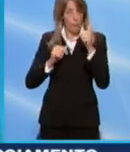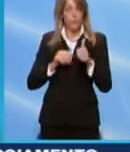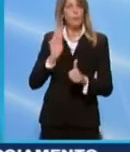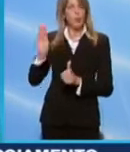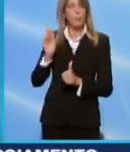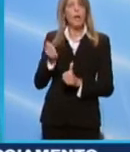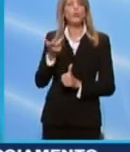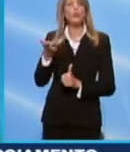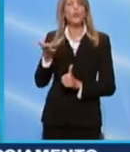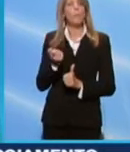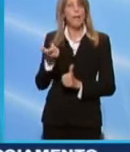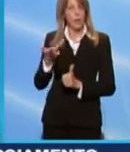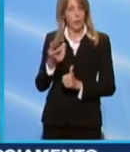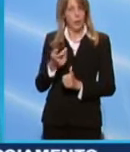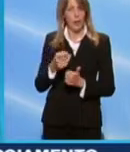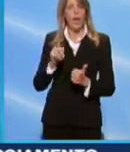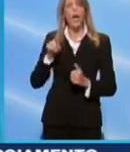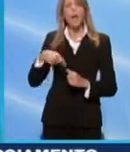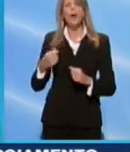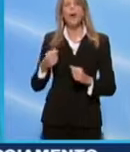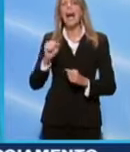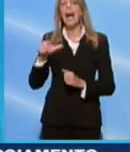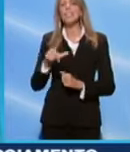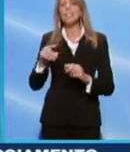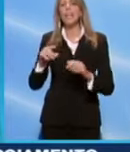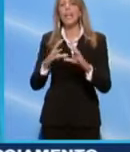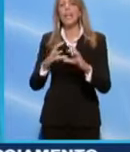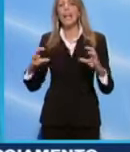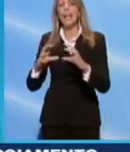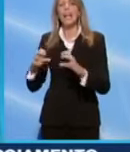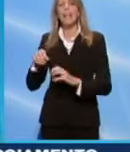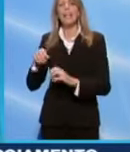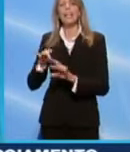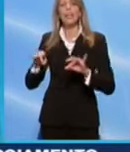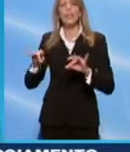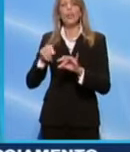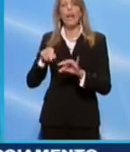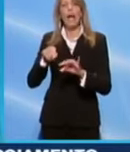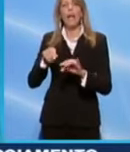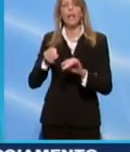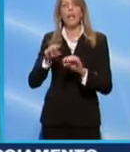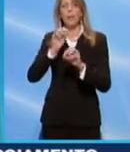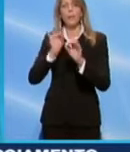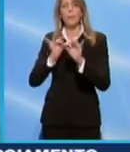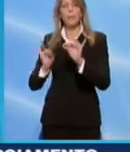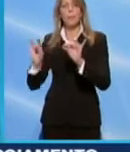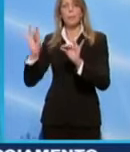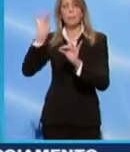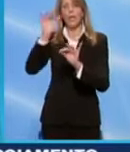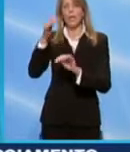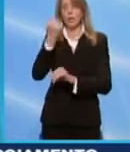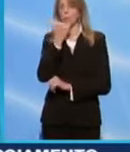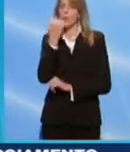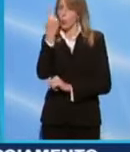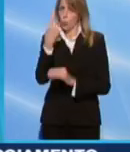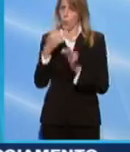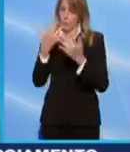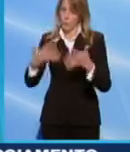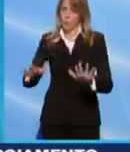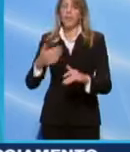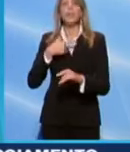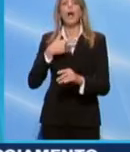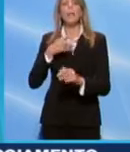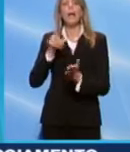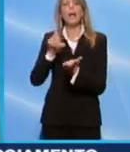previsto per le ASL territoriali per garantire una presenza capillare, ho finito Presidente, un attimo, capillare